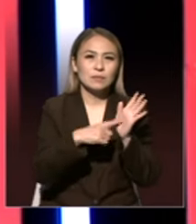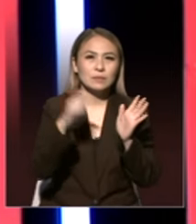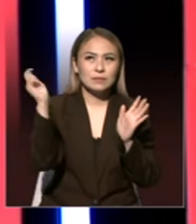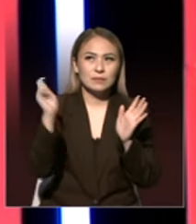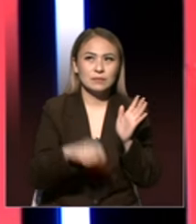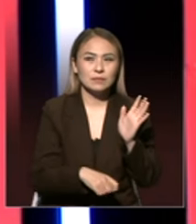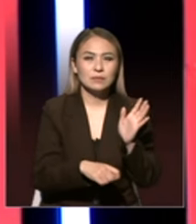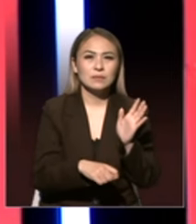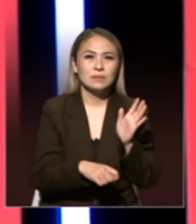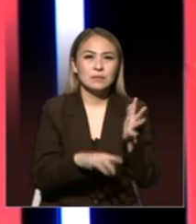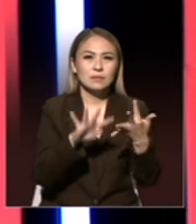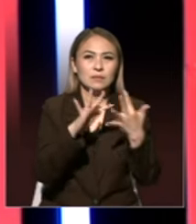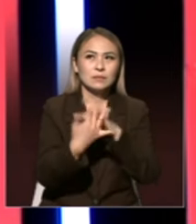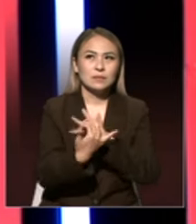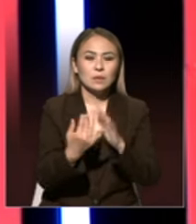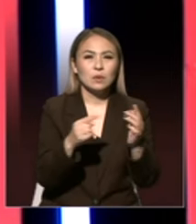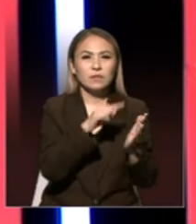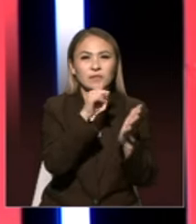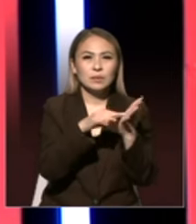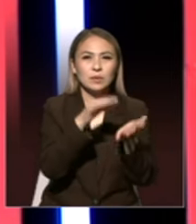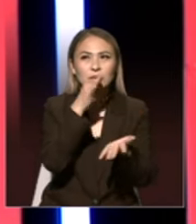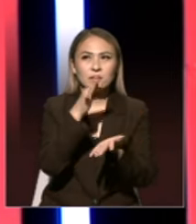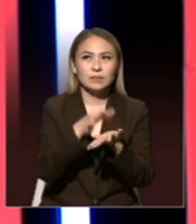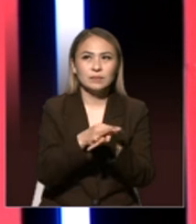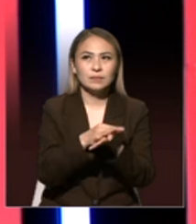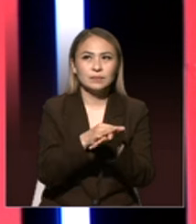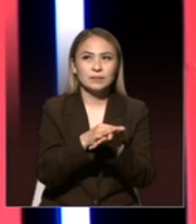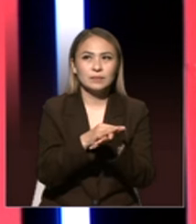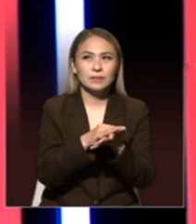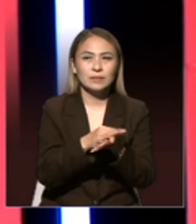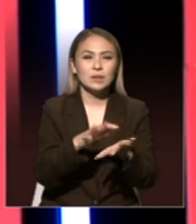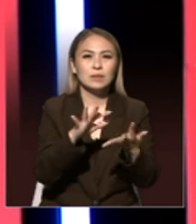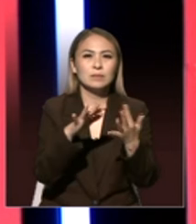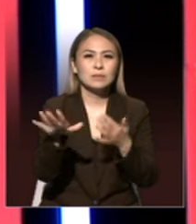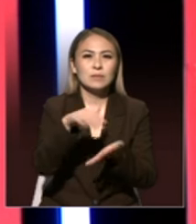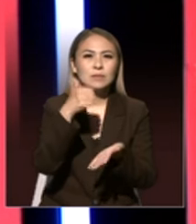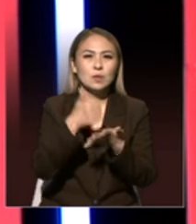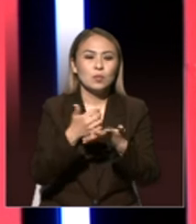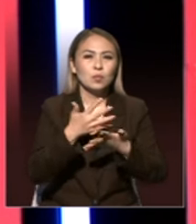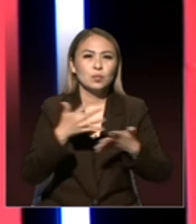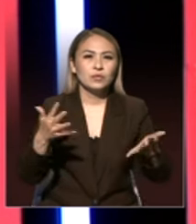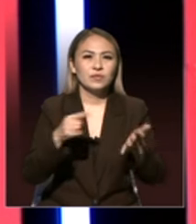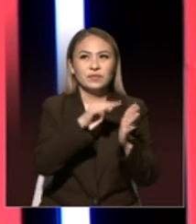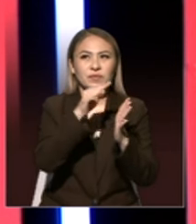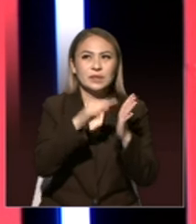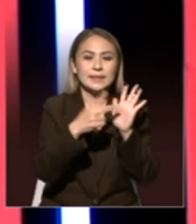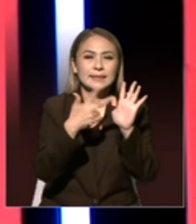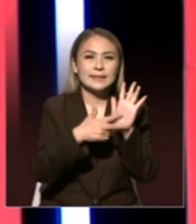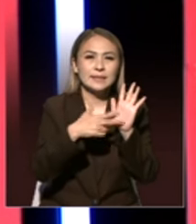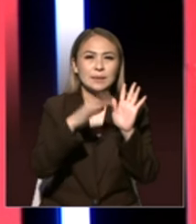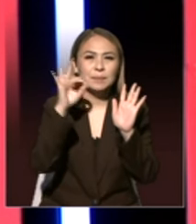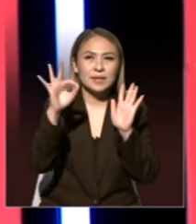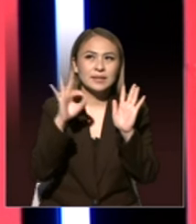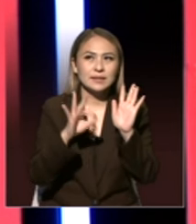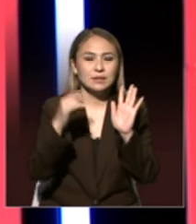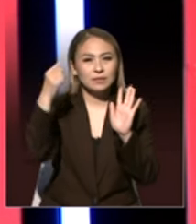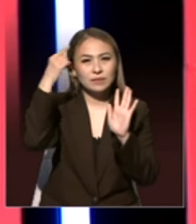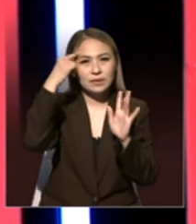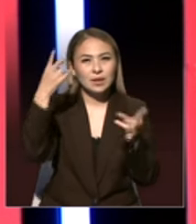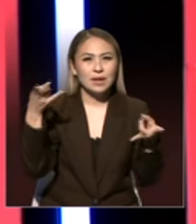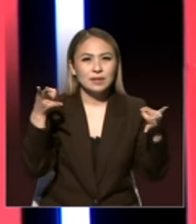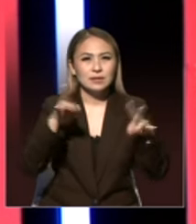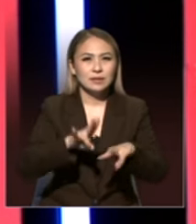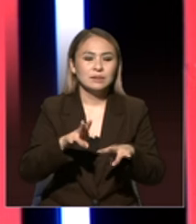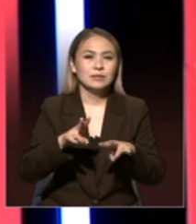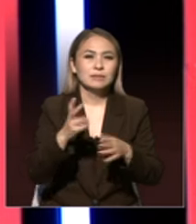келіп отыр, мысалға қажет сұрақтарға жауап алып. Бұл сұрақтар біздің шаруалардың басым бөлігінде, жаңа өзіңіз айтқанда 80%-нің ойында жүрген,